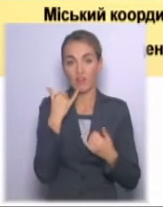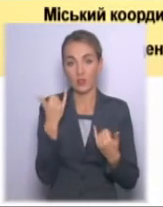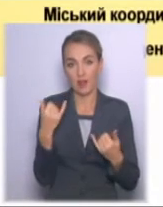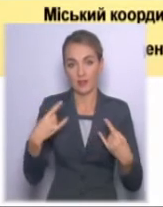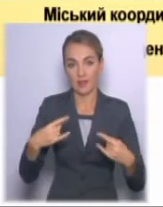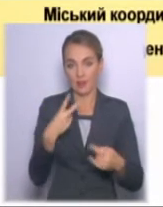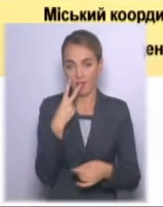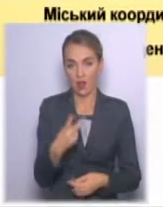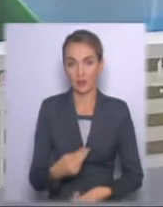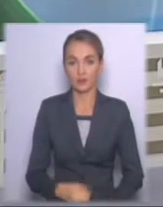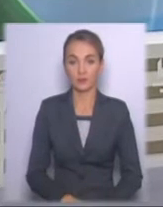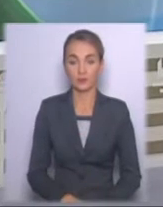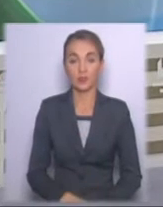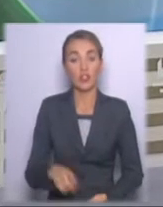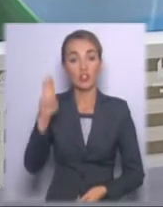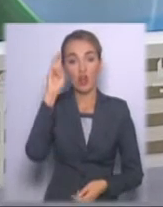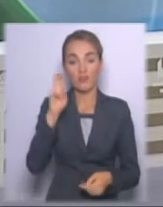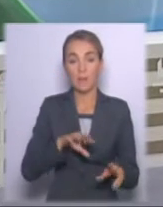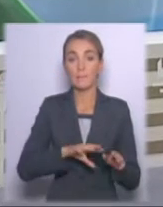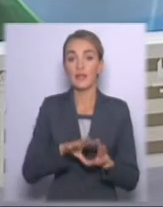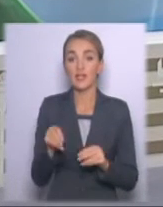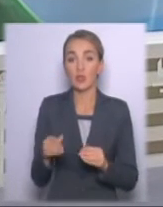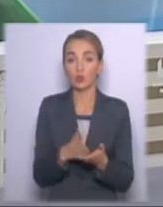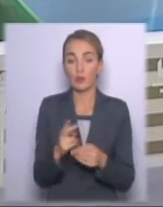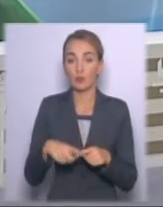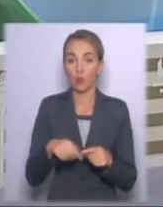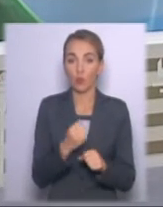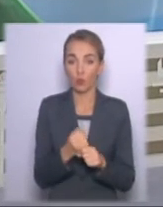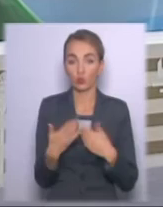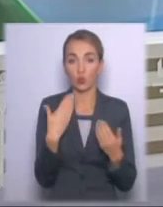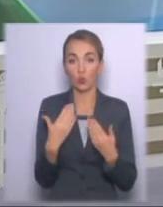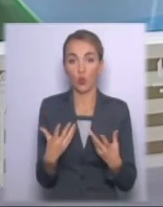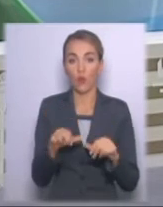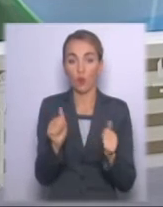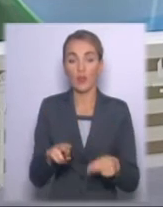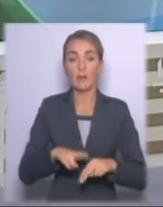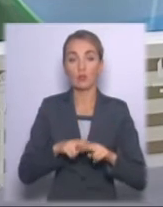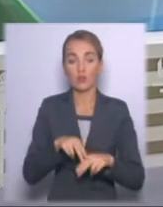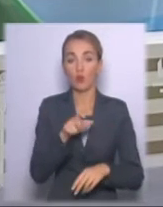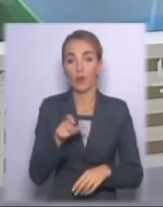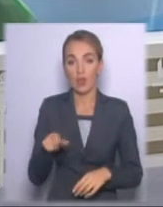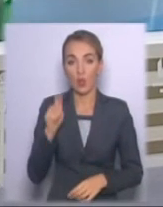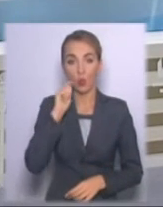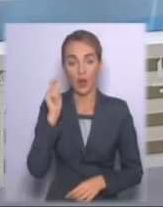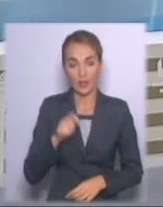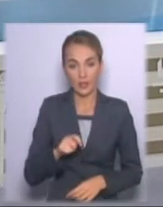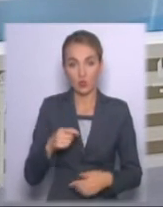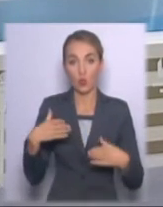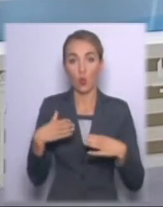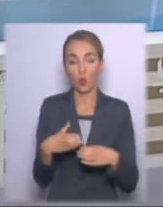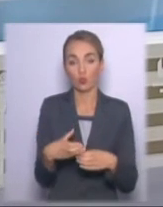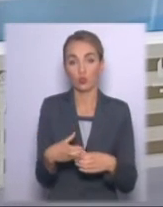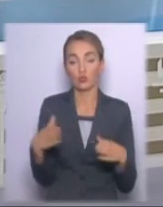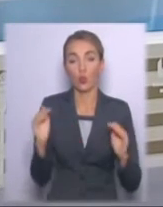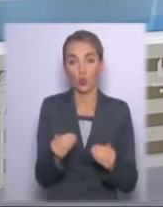екрані. Державна міграційна служба прискорює роботу щодо оформлення паспортів громадянина України та скорочує строки